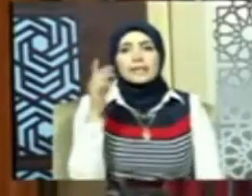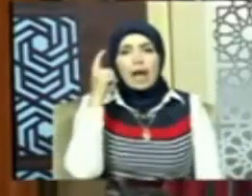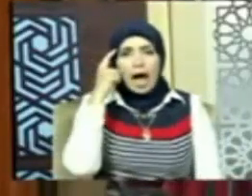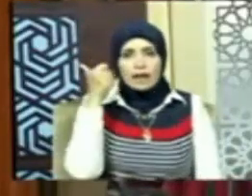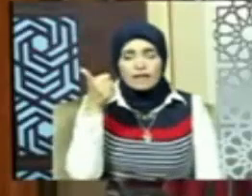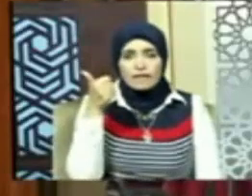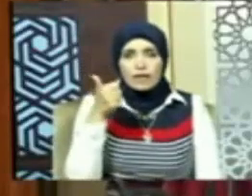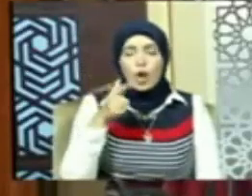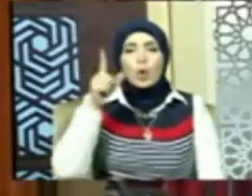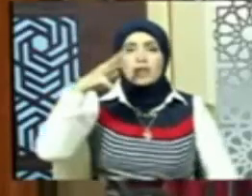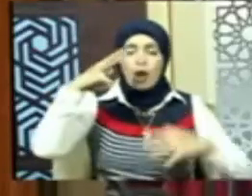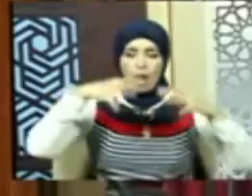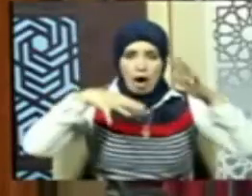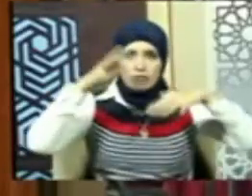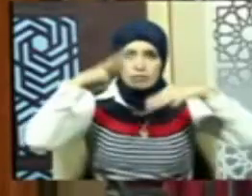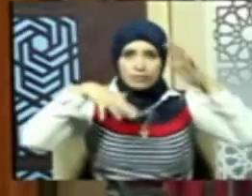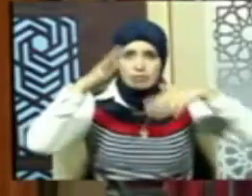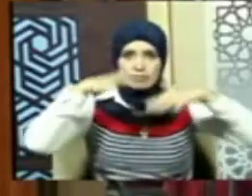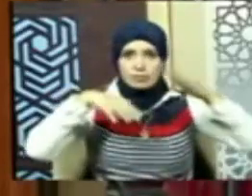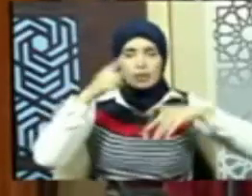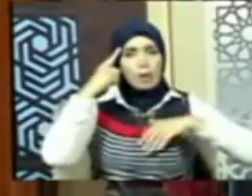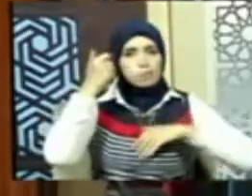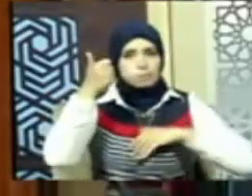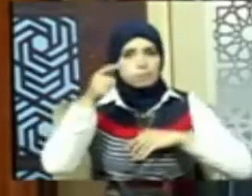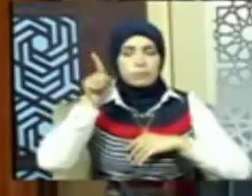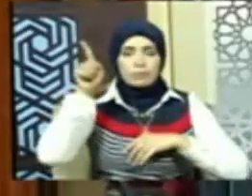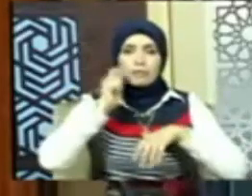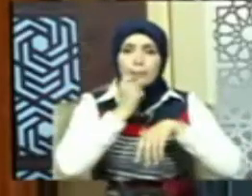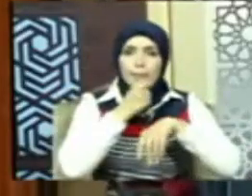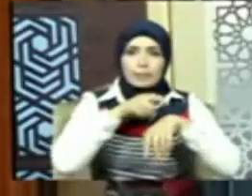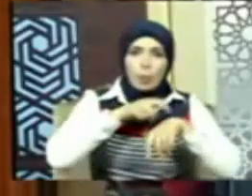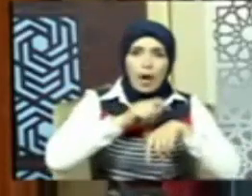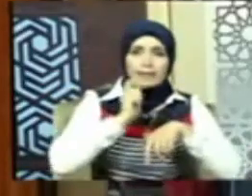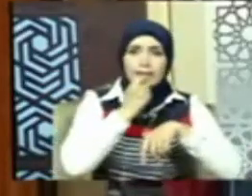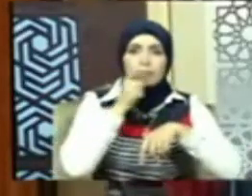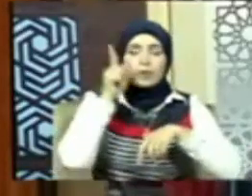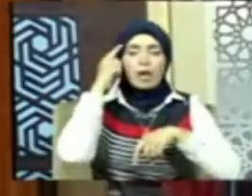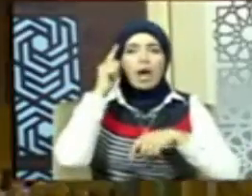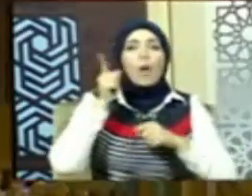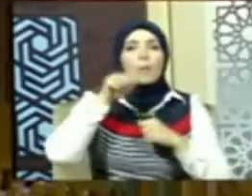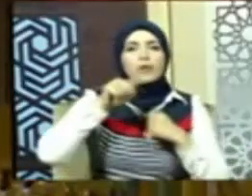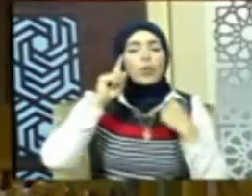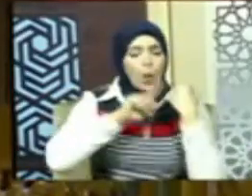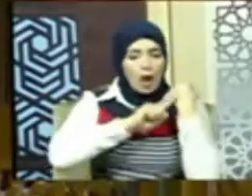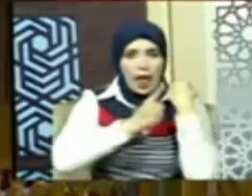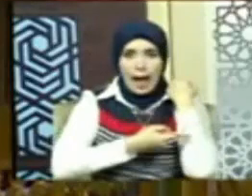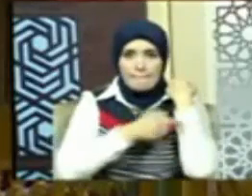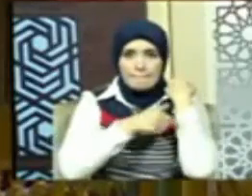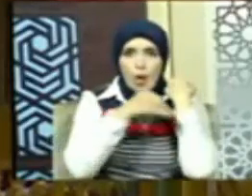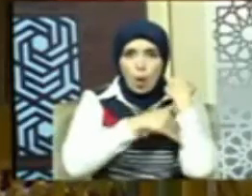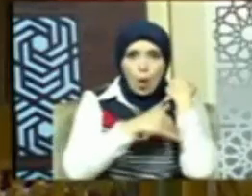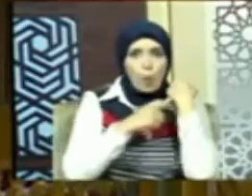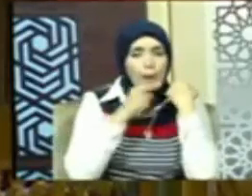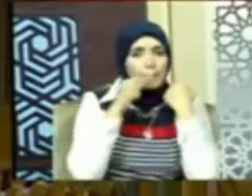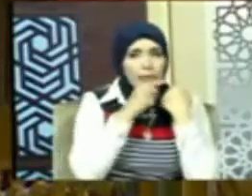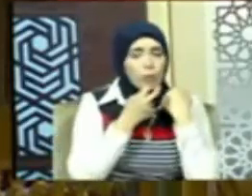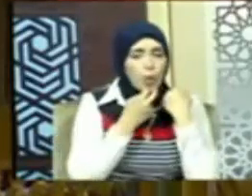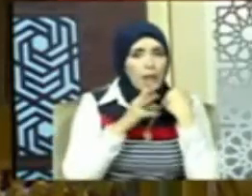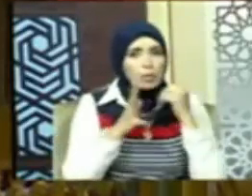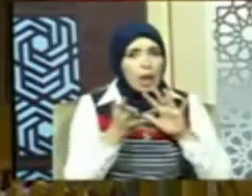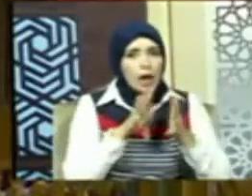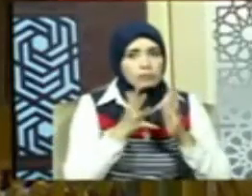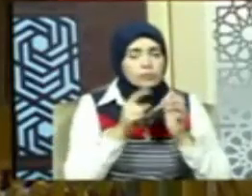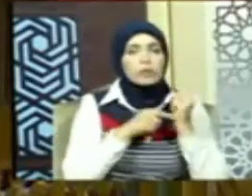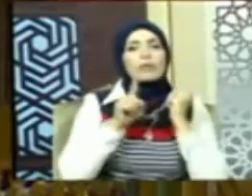ويعلم ما في الأرحام. وهنا وقفة. بعض الناس يقول الآن: